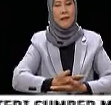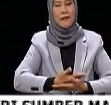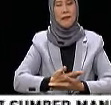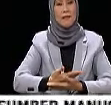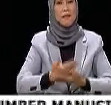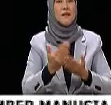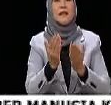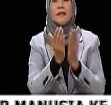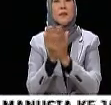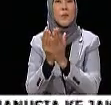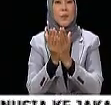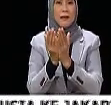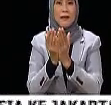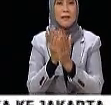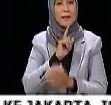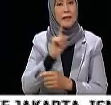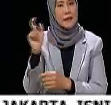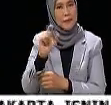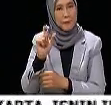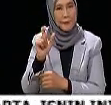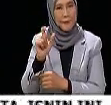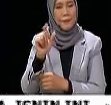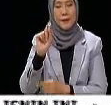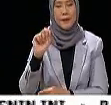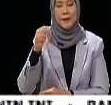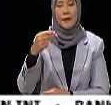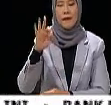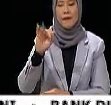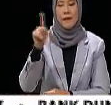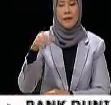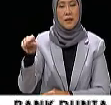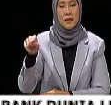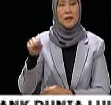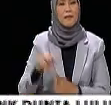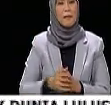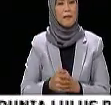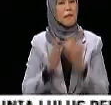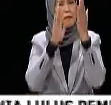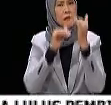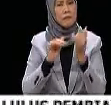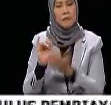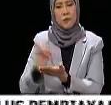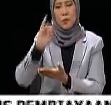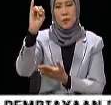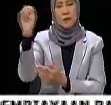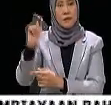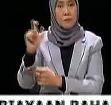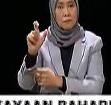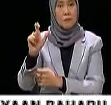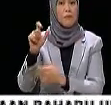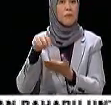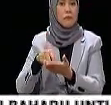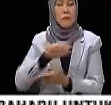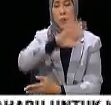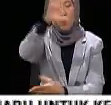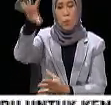ke Mohammad Hafidz tapi institusi ini yang kita harapkan menjadi tempat kepada pembentukan saja umma yang